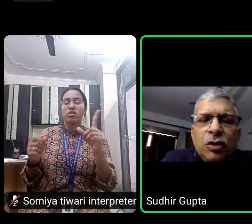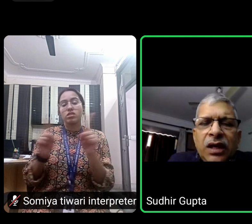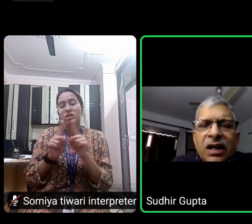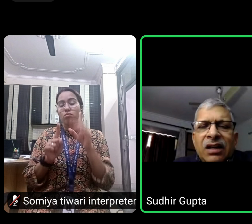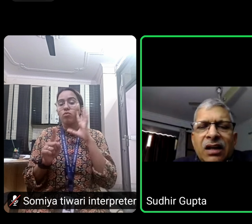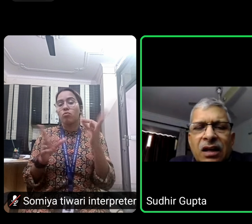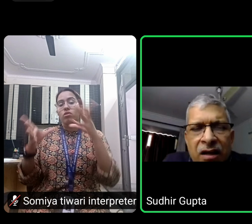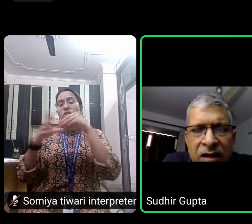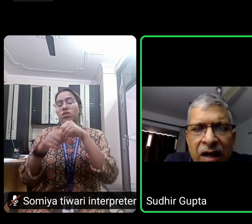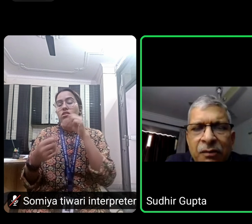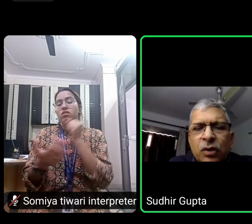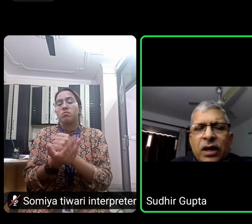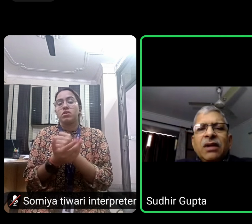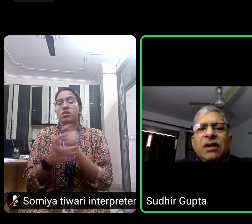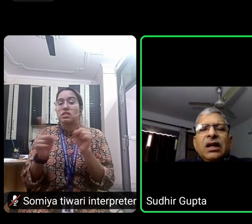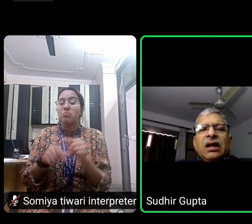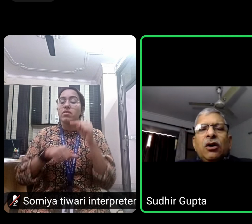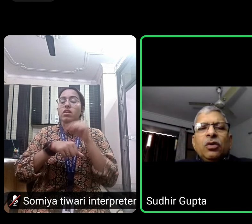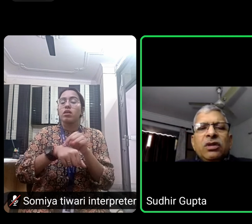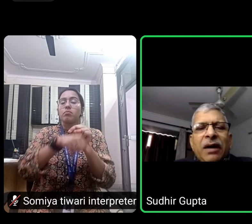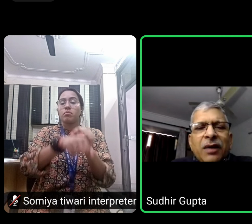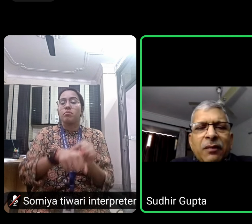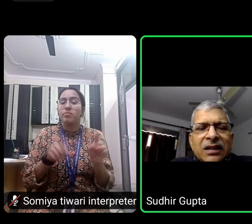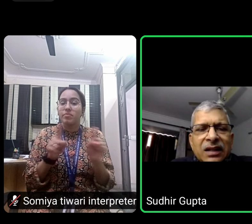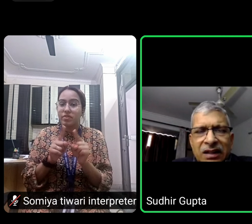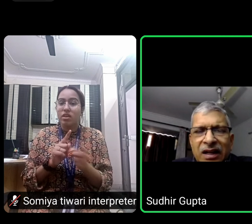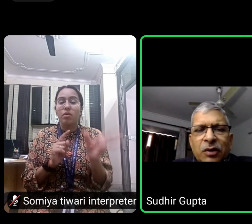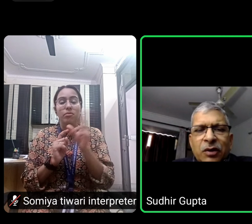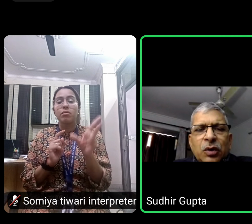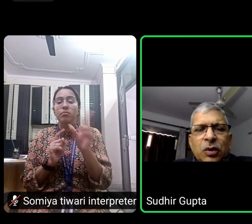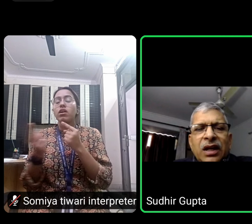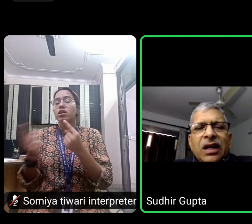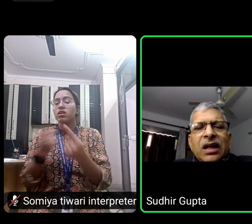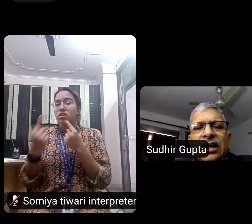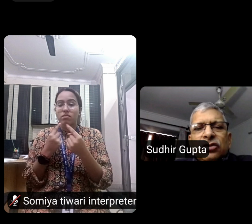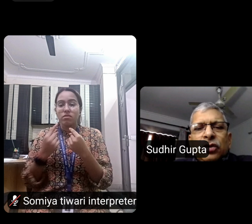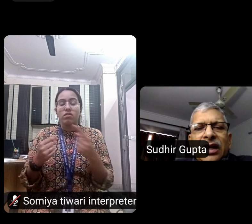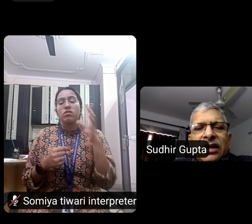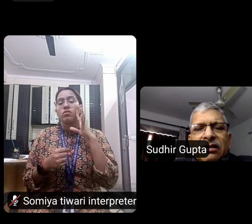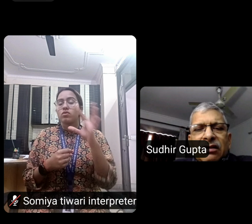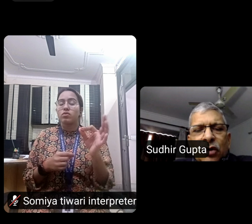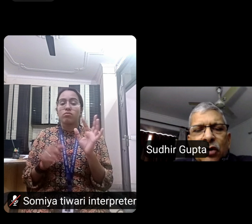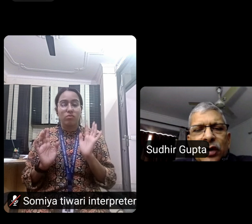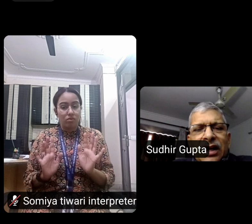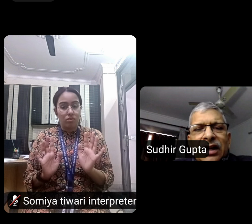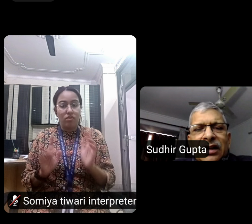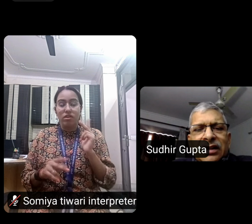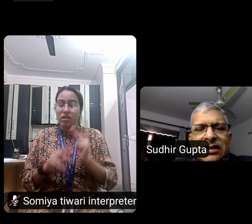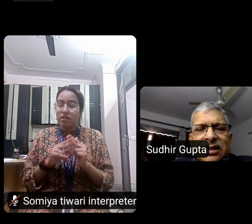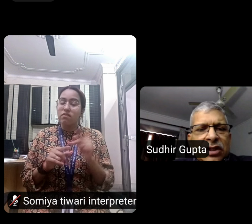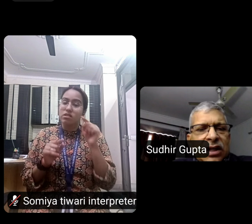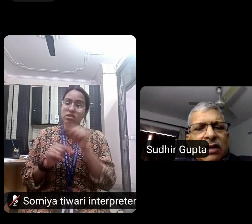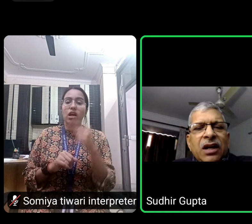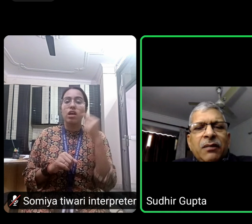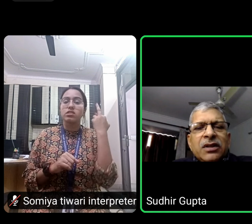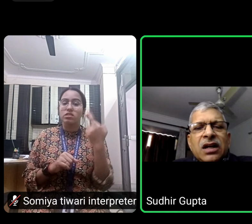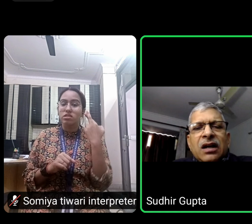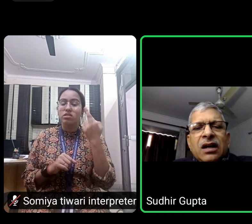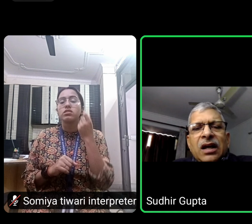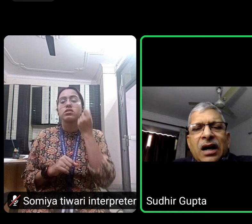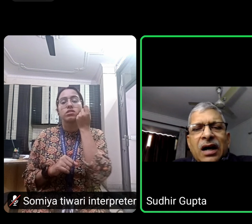बहुत जरूरी है कि टाइम टू टाइम और उनसे बार बार बात करते रहना बहुत जरूरी है, जी सर सो दैट वो जो है ये समझे कि